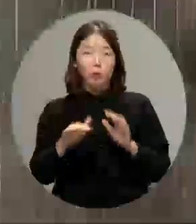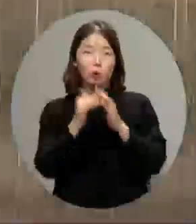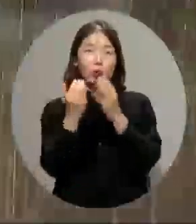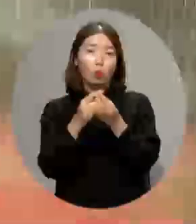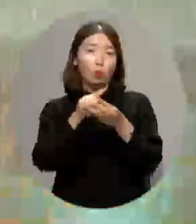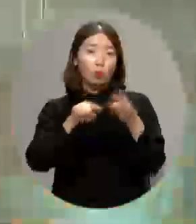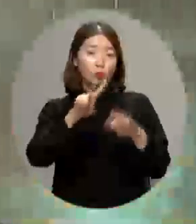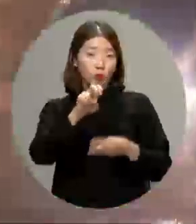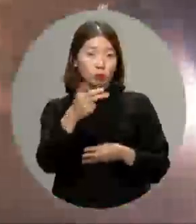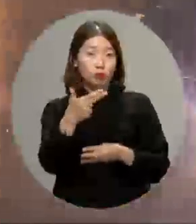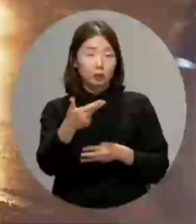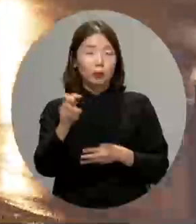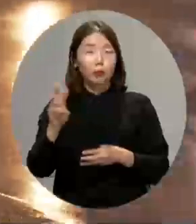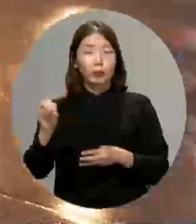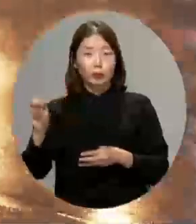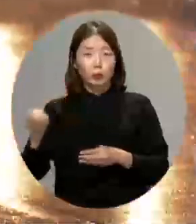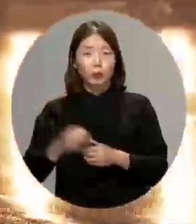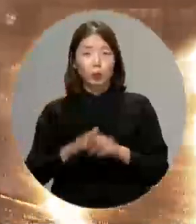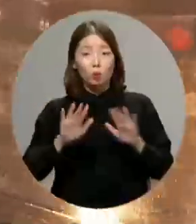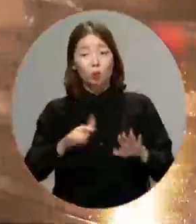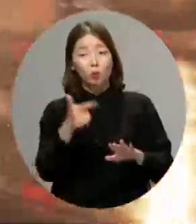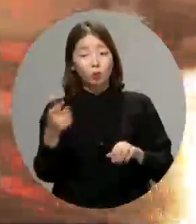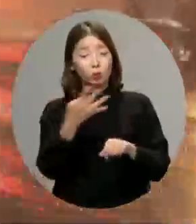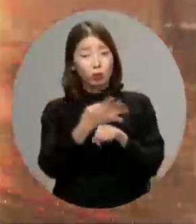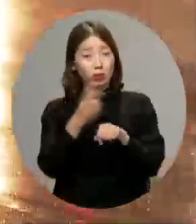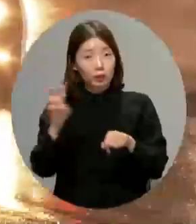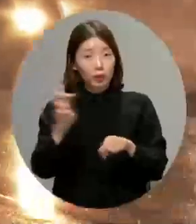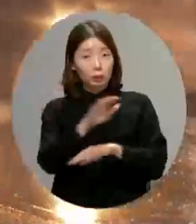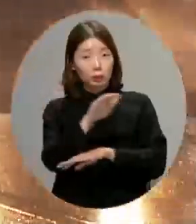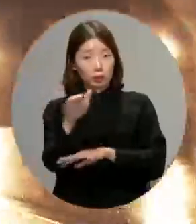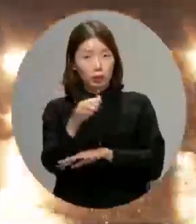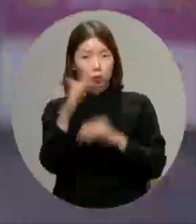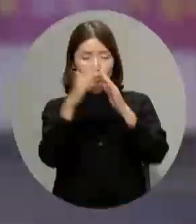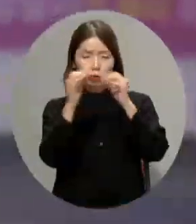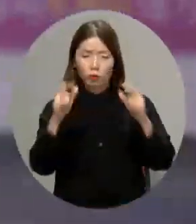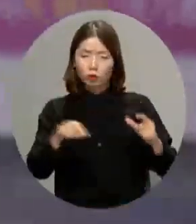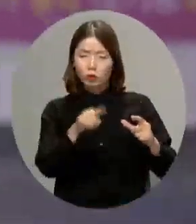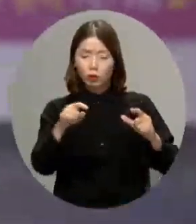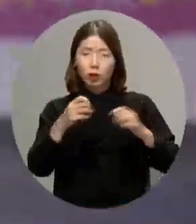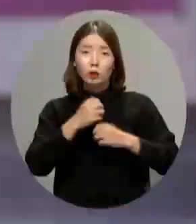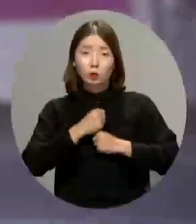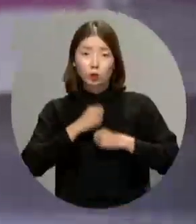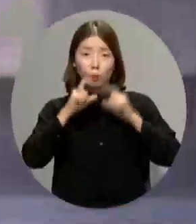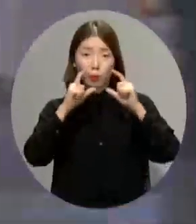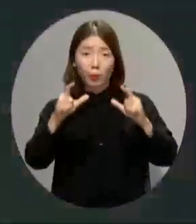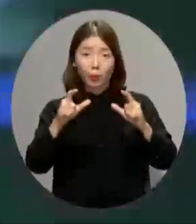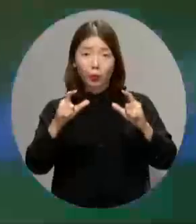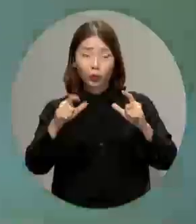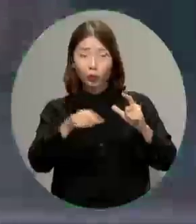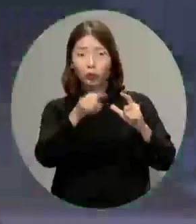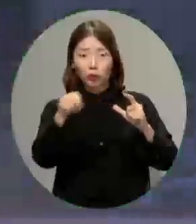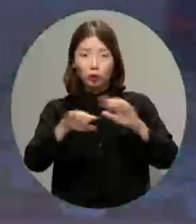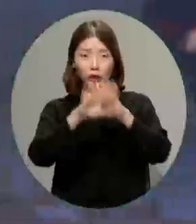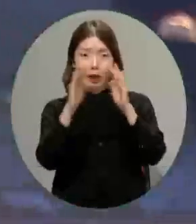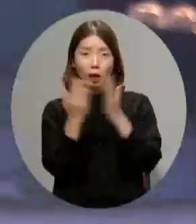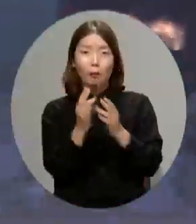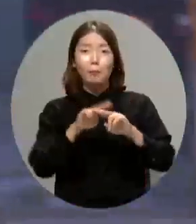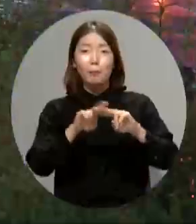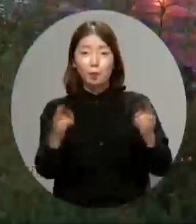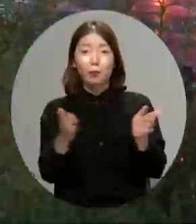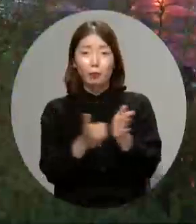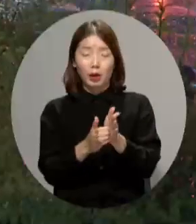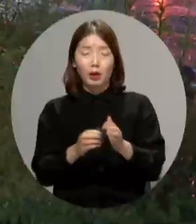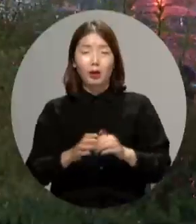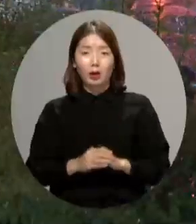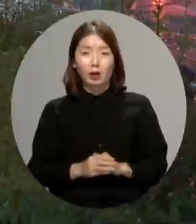완주 27mm입니다. 오늘 오후 4시 40분을 기해 전북 전역에 발령됐던 호우주의보는 모두